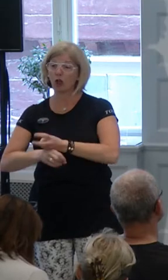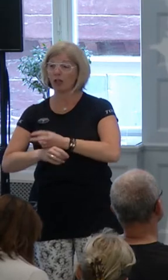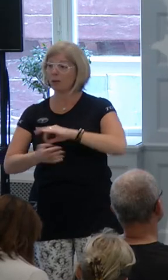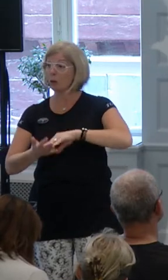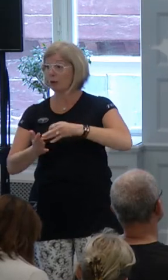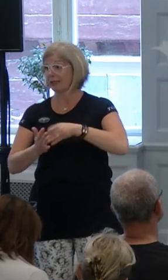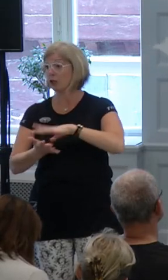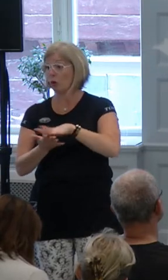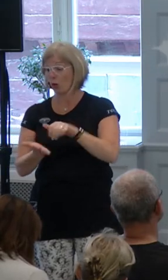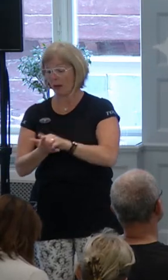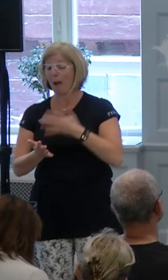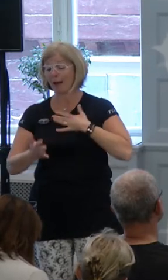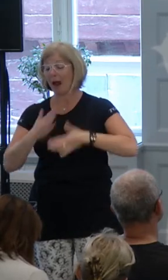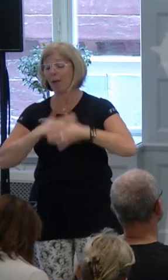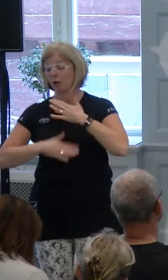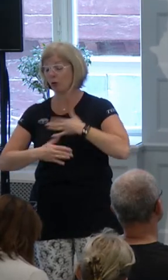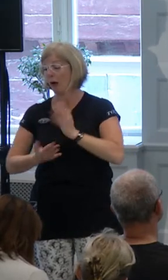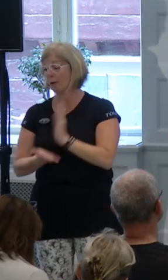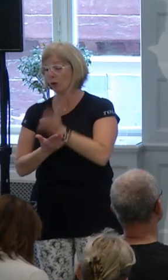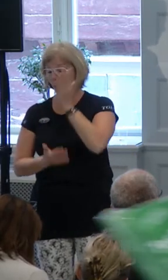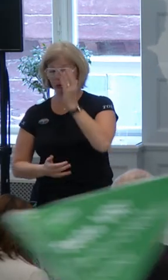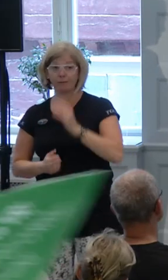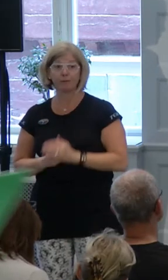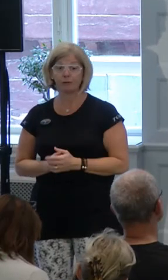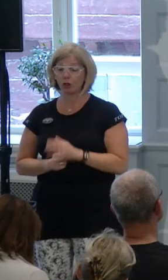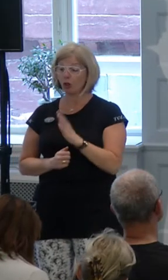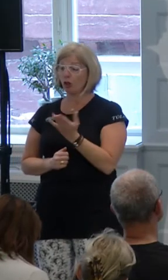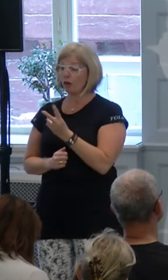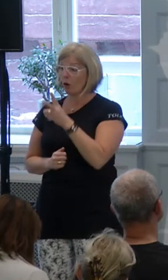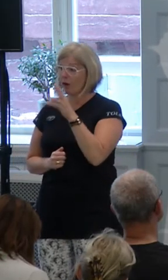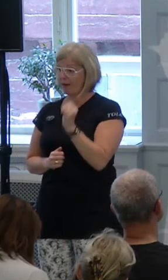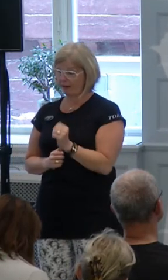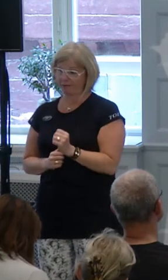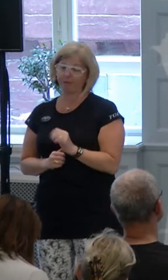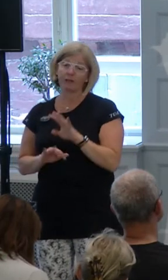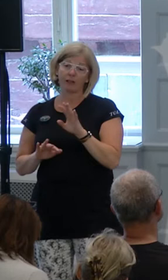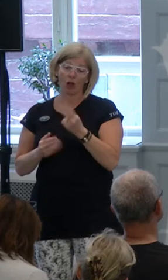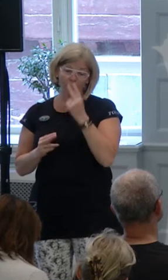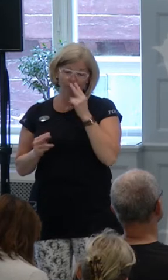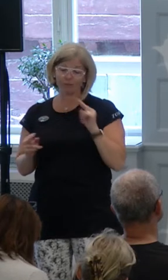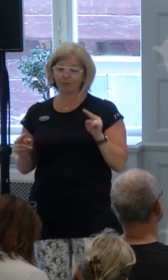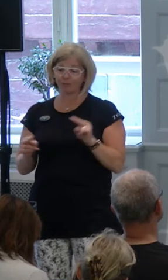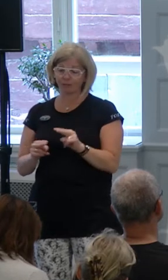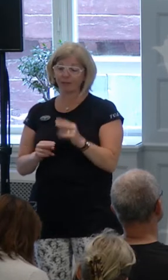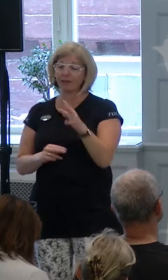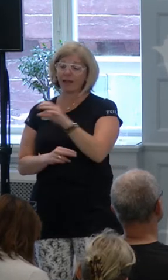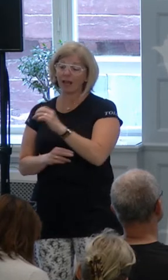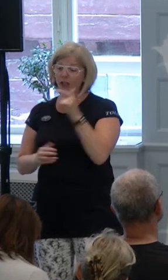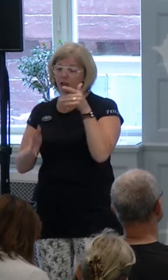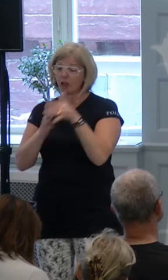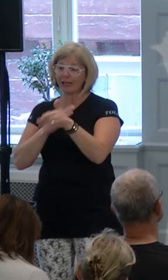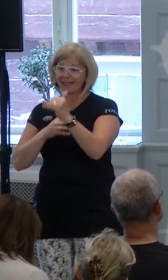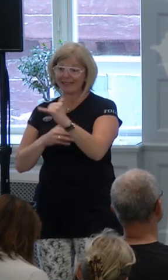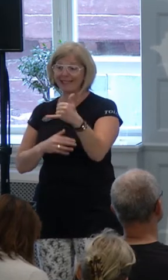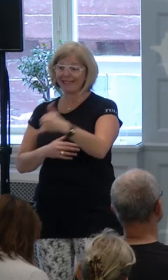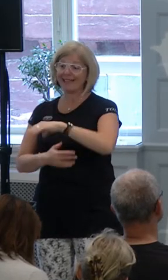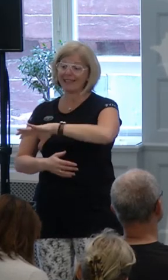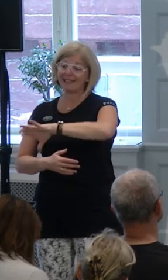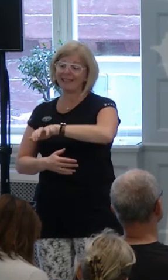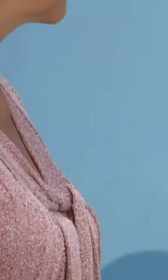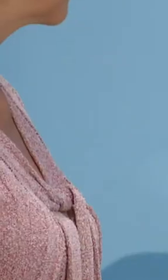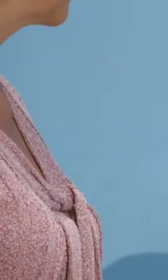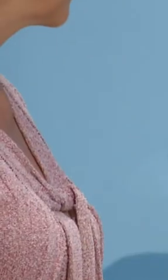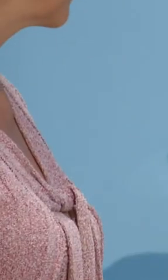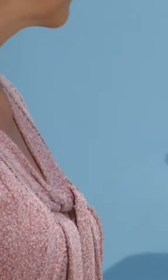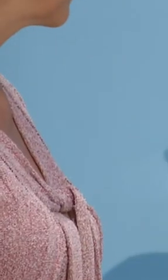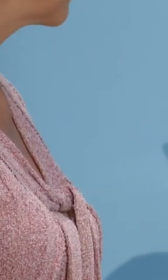försöksprojektet i Skåne. Det är ju min ambition såklart. Yvonne. Vi har genomlyst all psykiatri i Region Skåne. Det